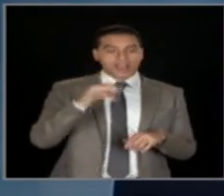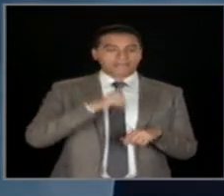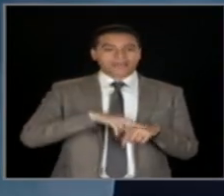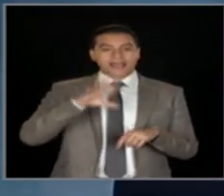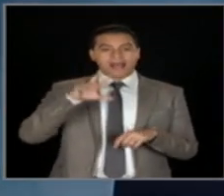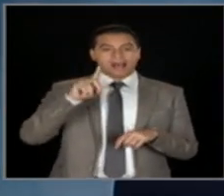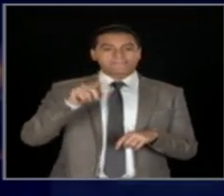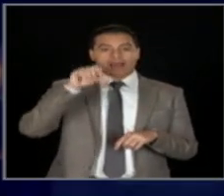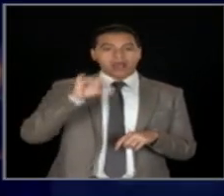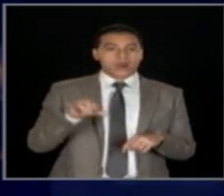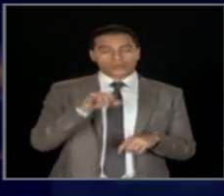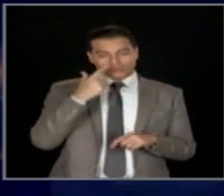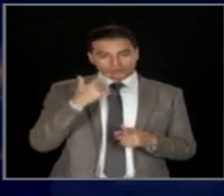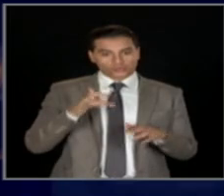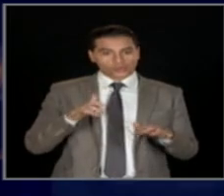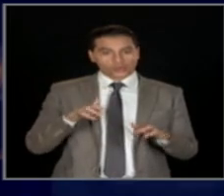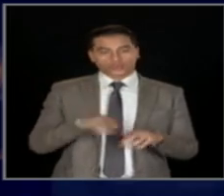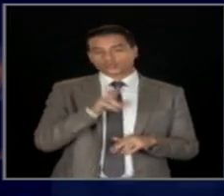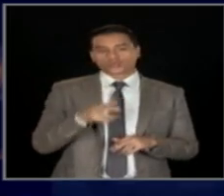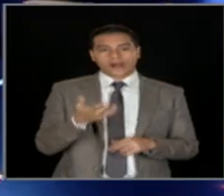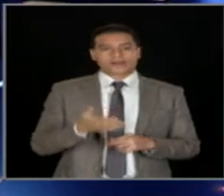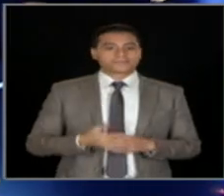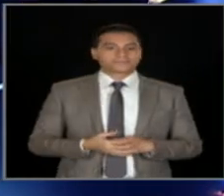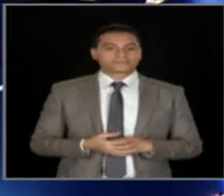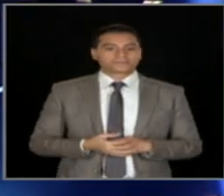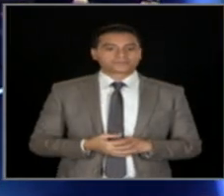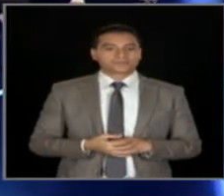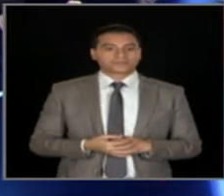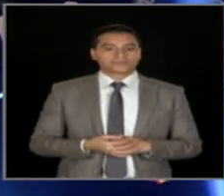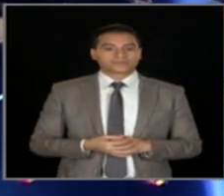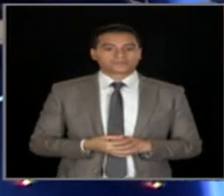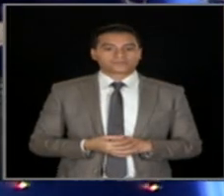الهلباوي وهشام، تكنولوجيا، والسؤال هو: